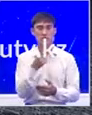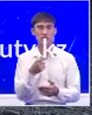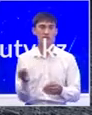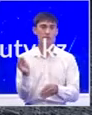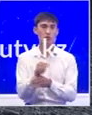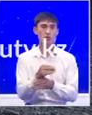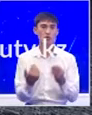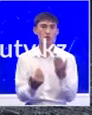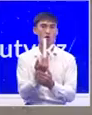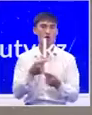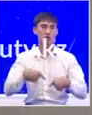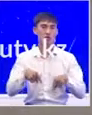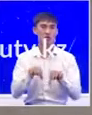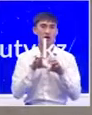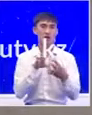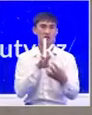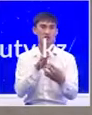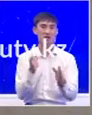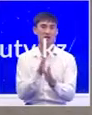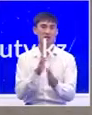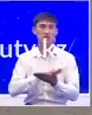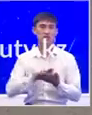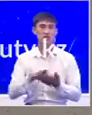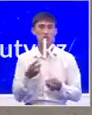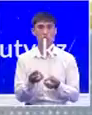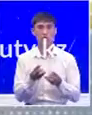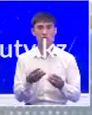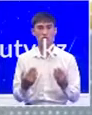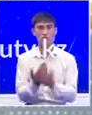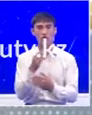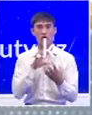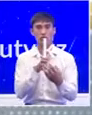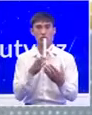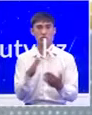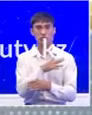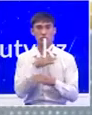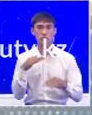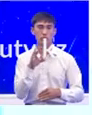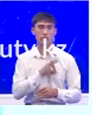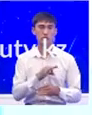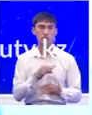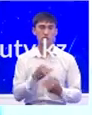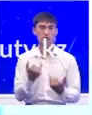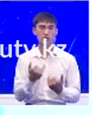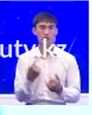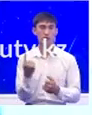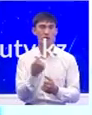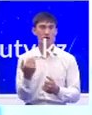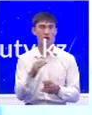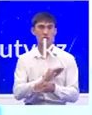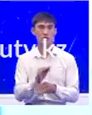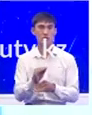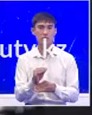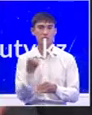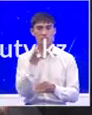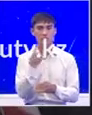пополнит совершенно новый общественный транспорт на экологически чистом топливе. Новые автобусы обладают рядом преимуществ перед своими собратьями. Во-первых, они адаптированы под